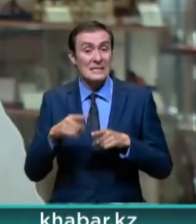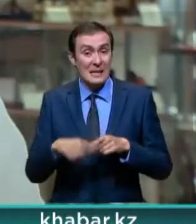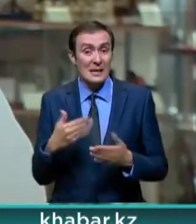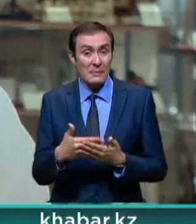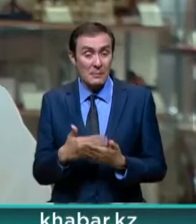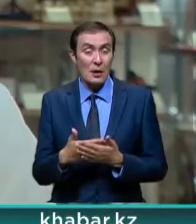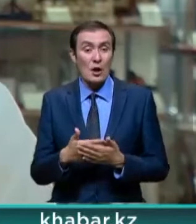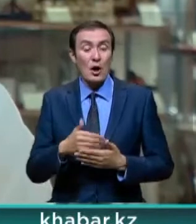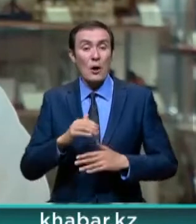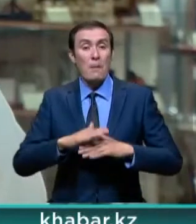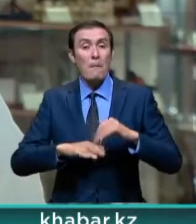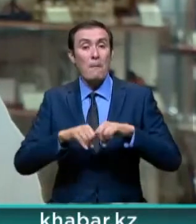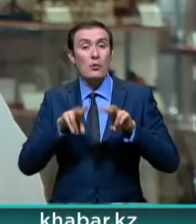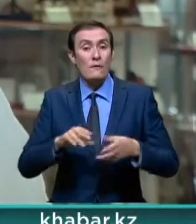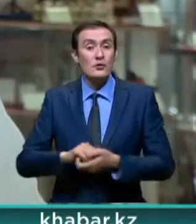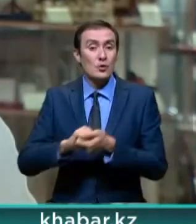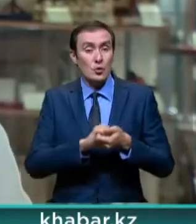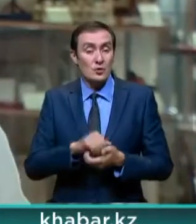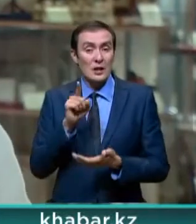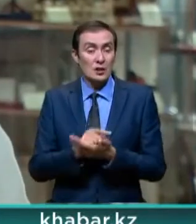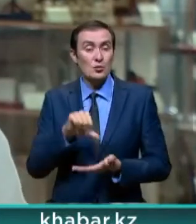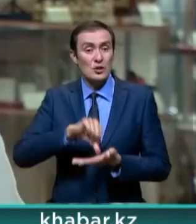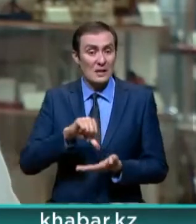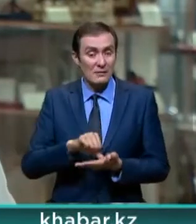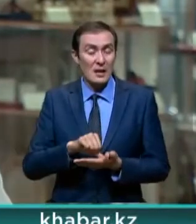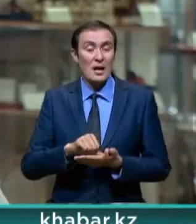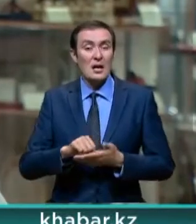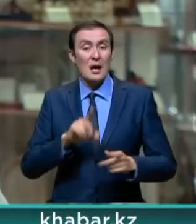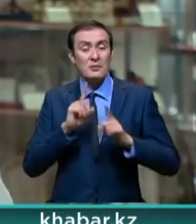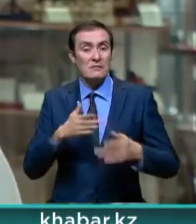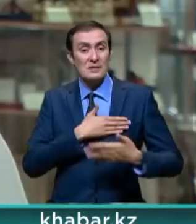например, профсоюзы должны сейчас подключиться, да? Те же общественные советы